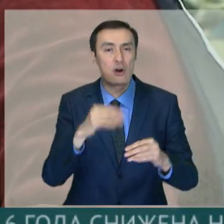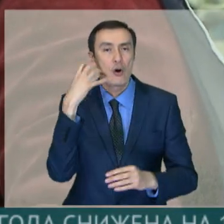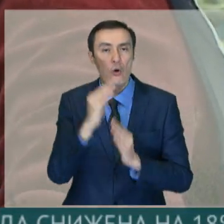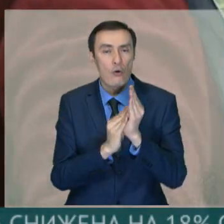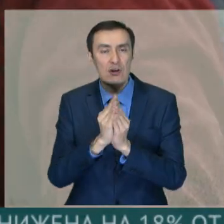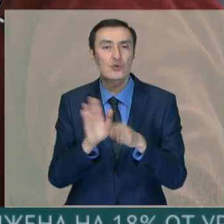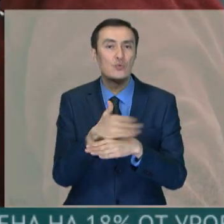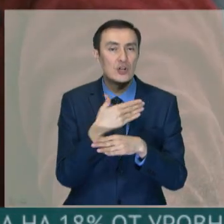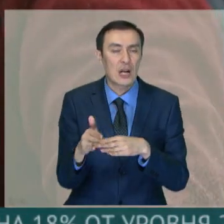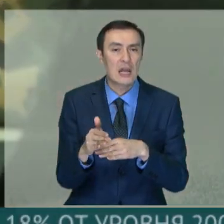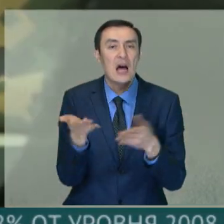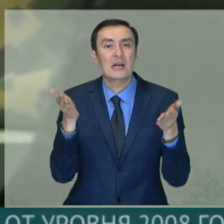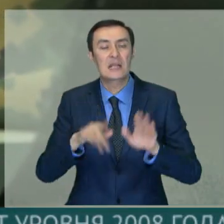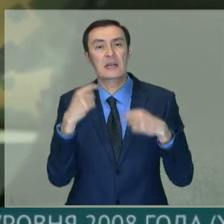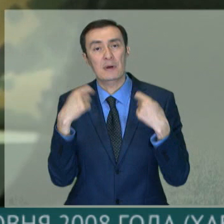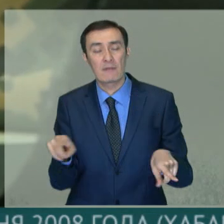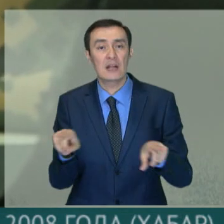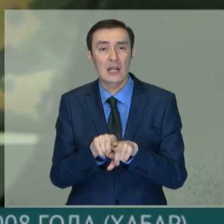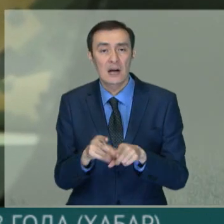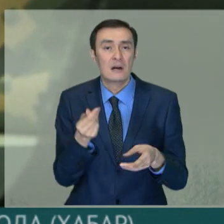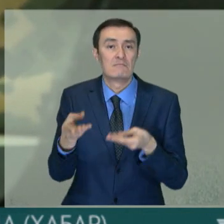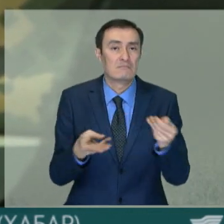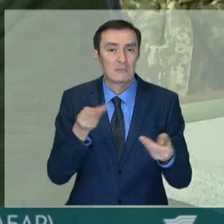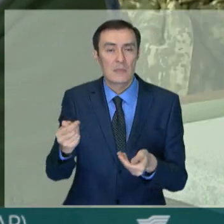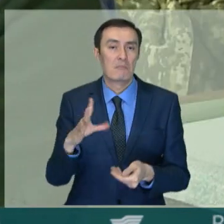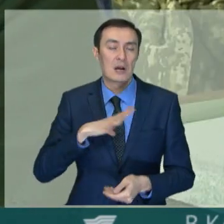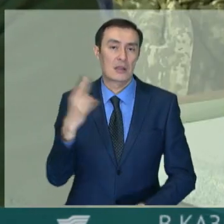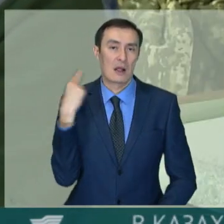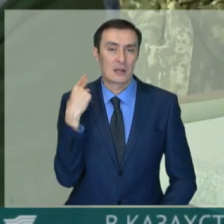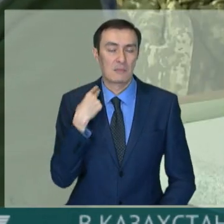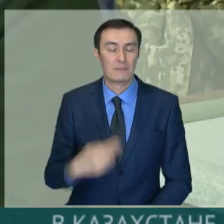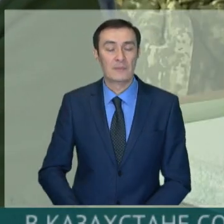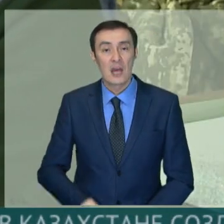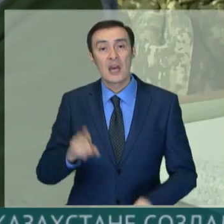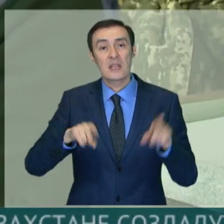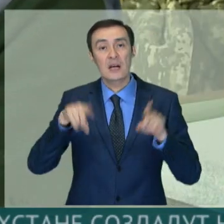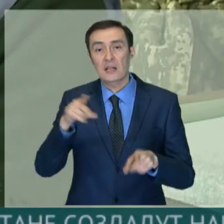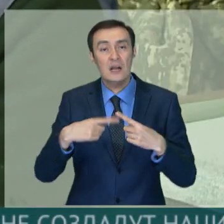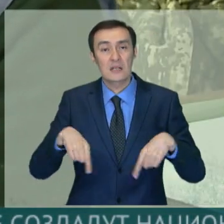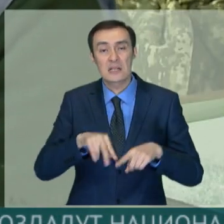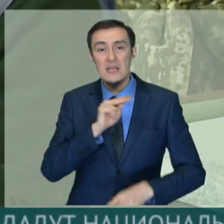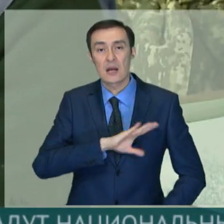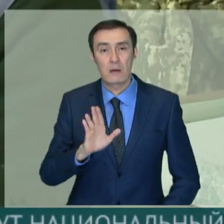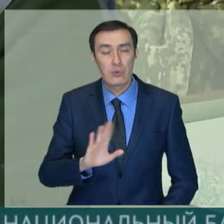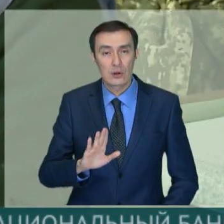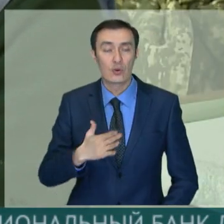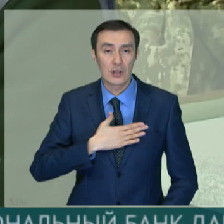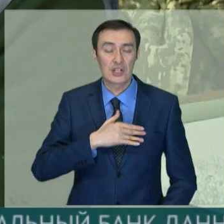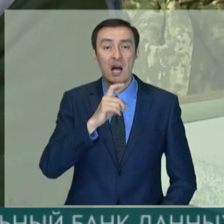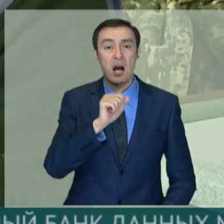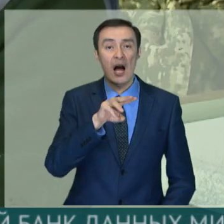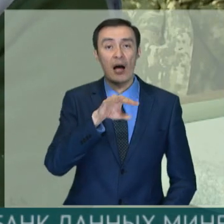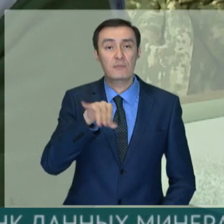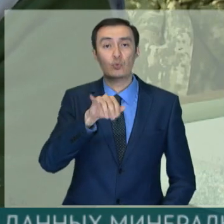урожай делили, остатки продавали, так и расплачивались долгами. Некоторая организация не работала, но наш Хамидулла